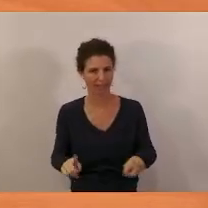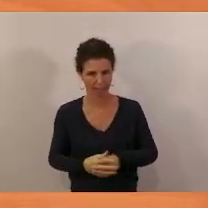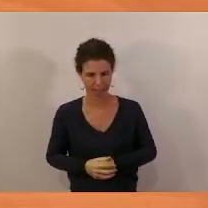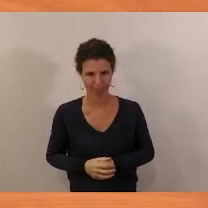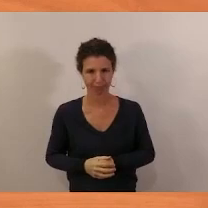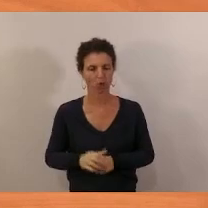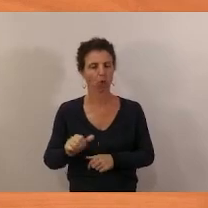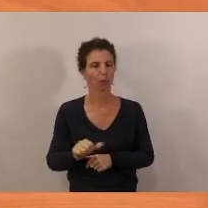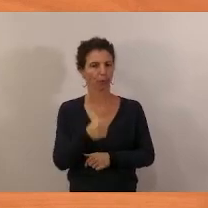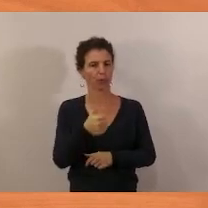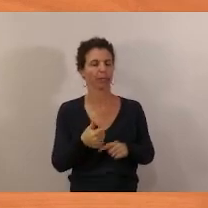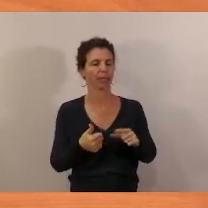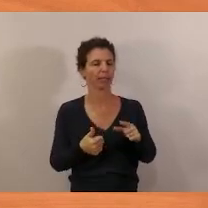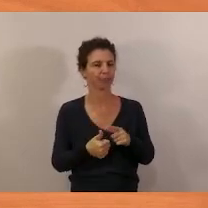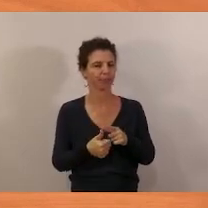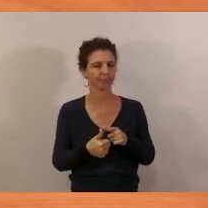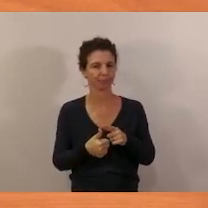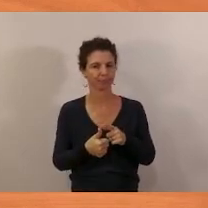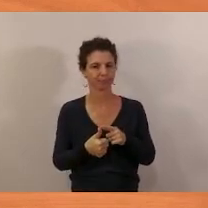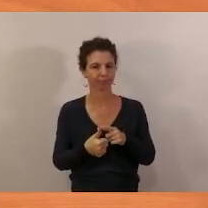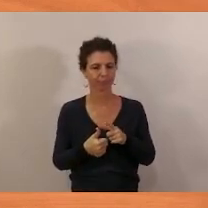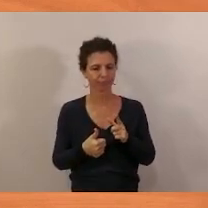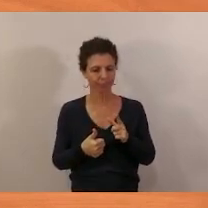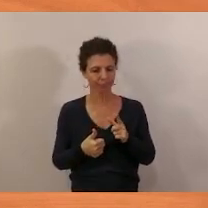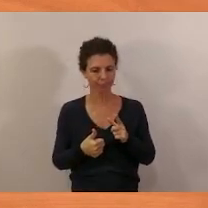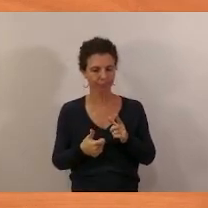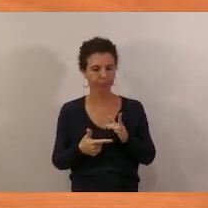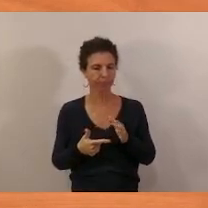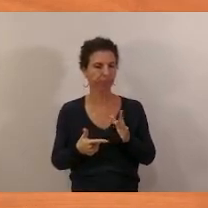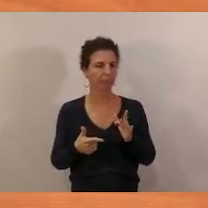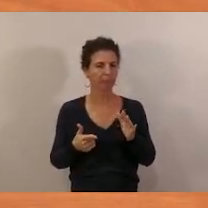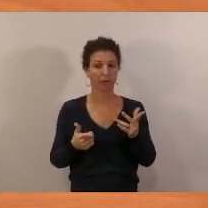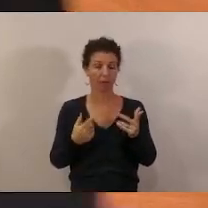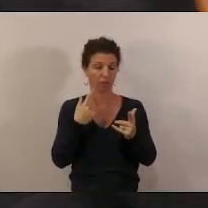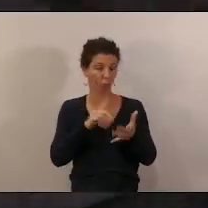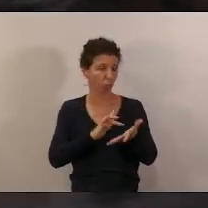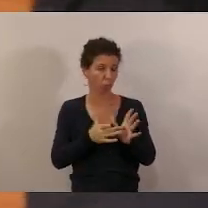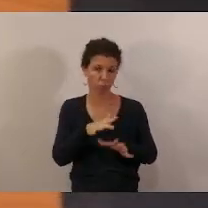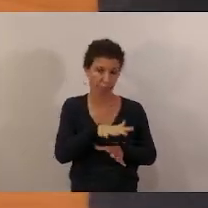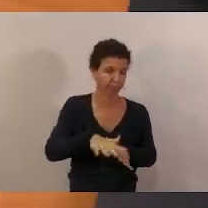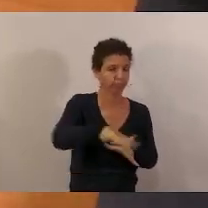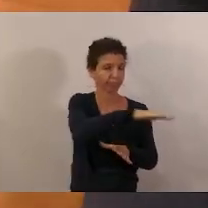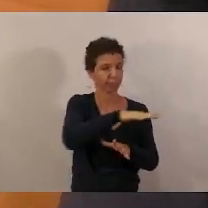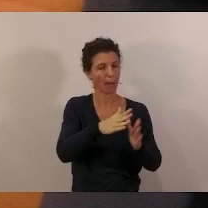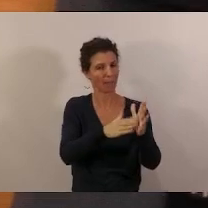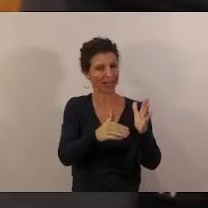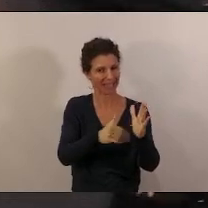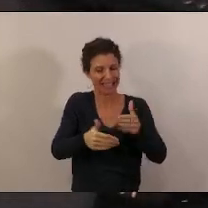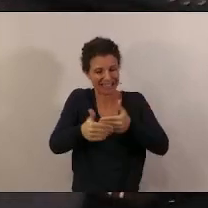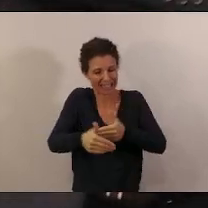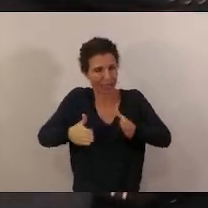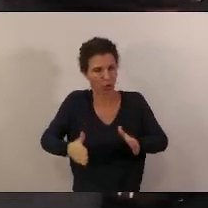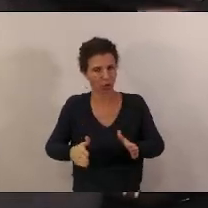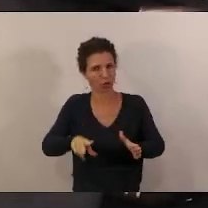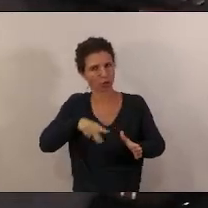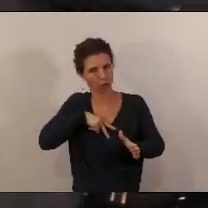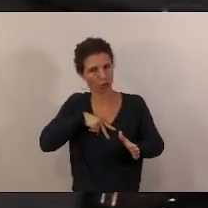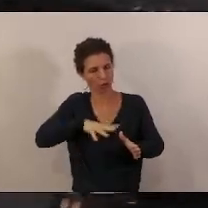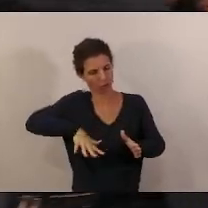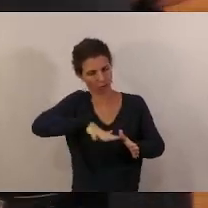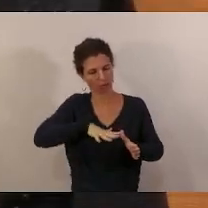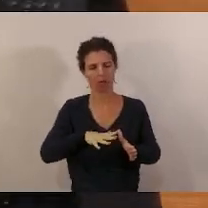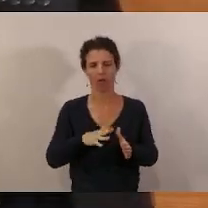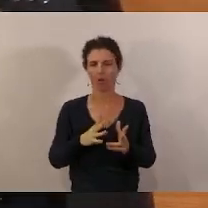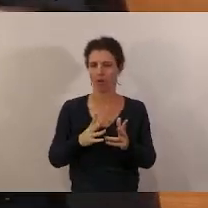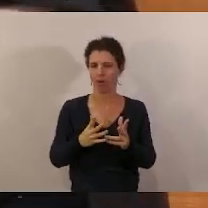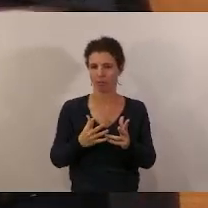premier, ça concerne effectivement l'ensemble de Marseille, mais sur notre secteur, je voudrais attirer l'attention sur deux projets